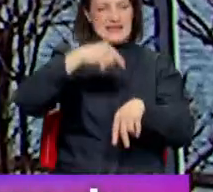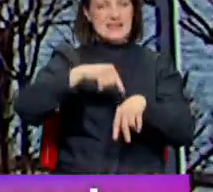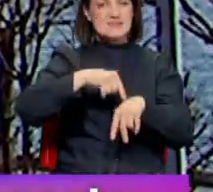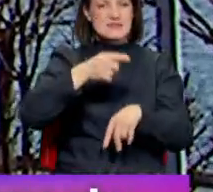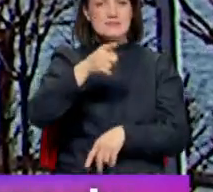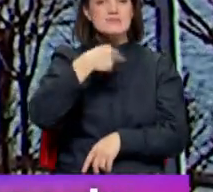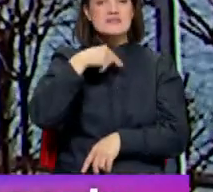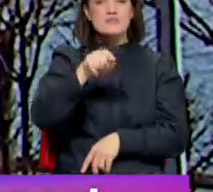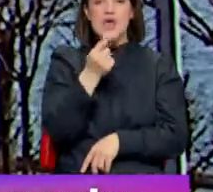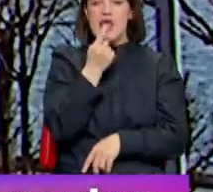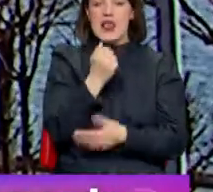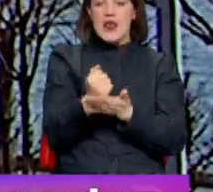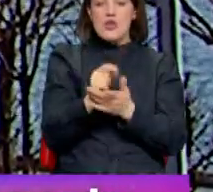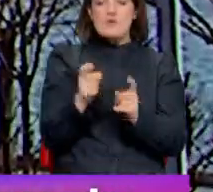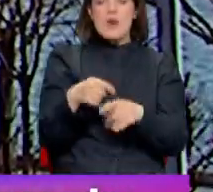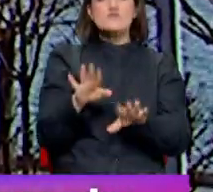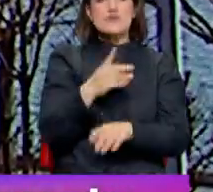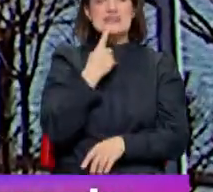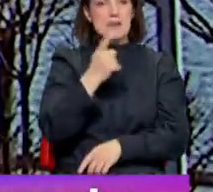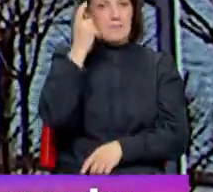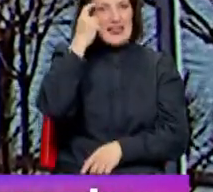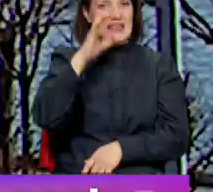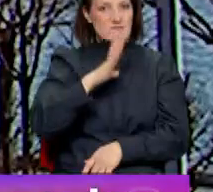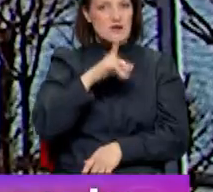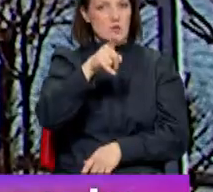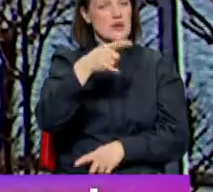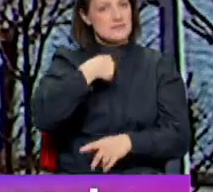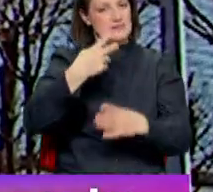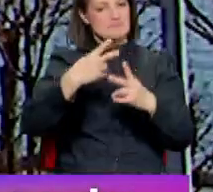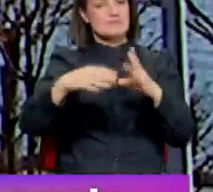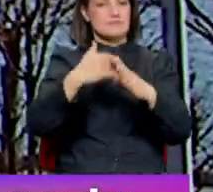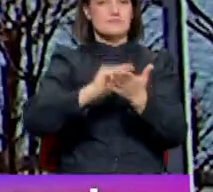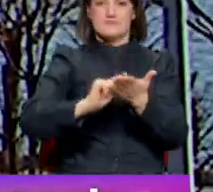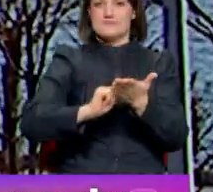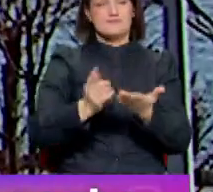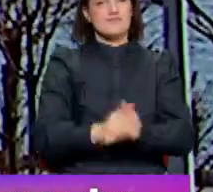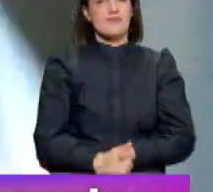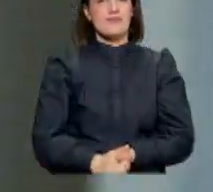ilacı bile bulamıyoruz dediğiniz bilgiler varsa onları da paylaşın.